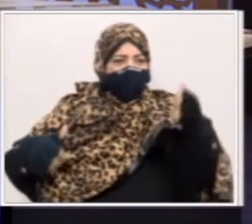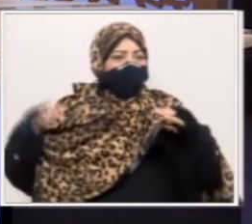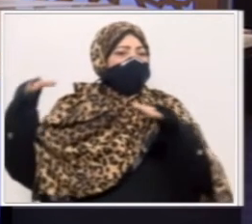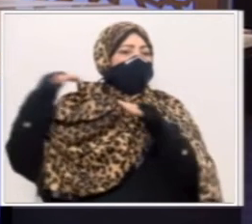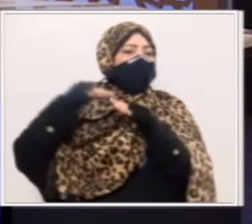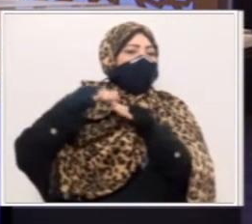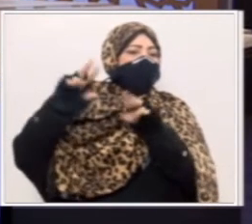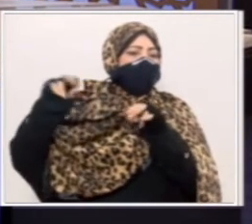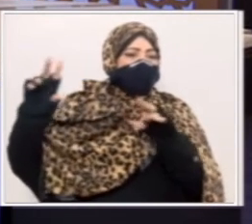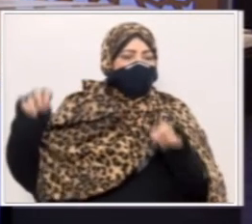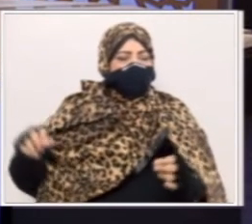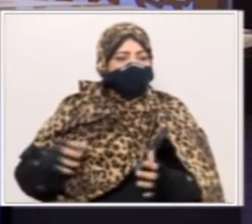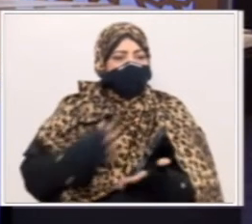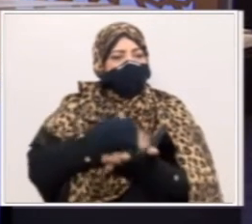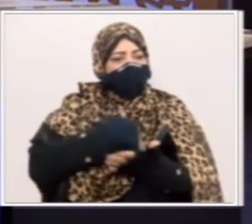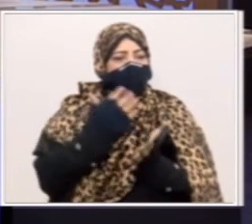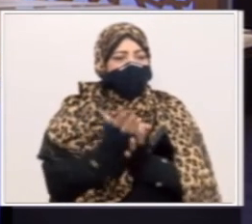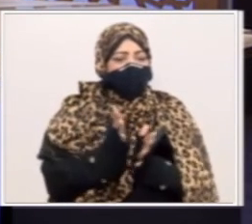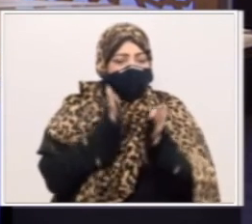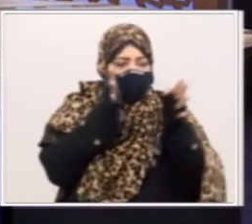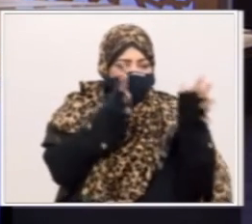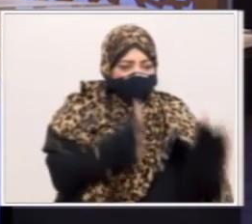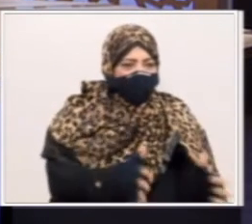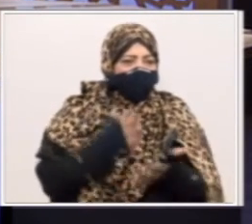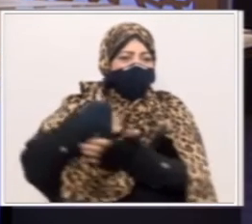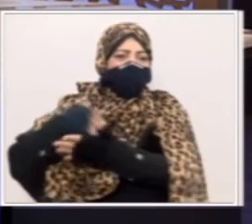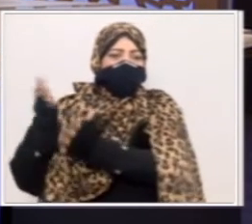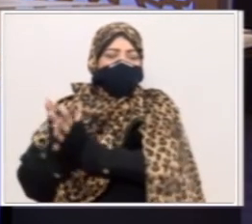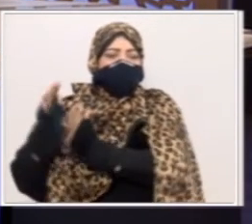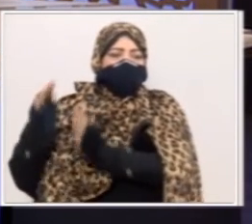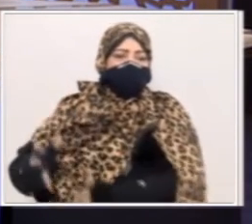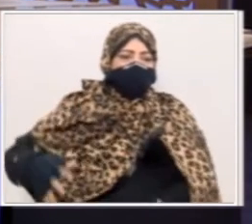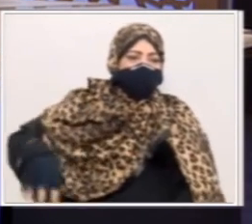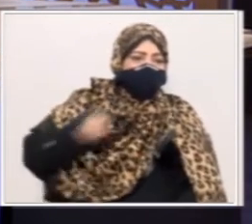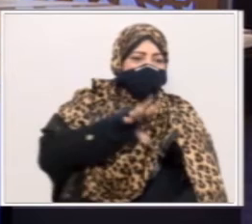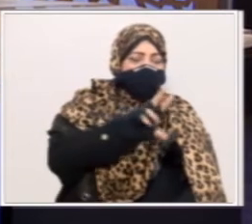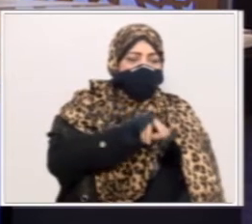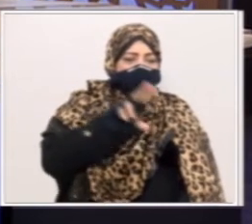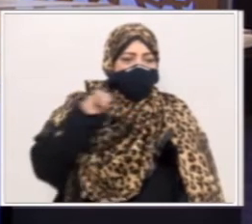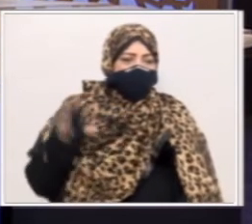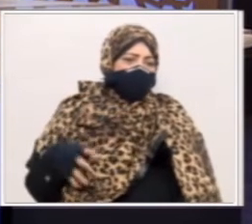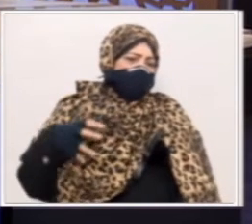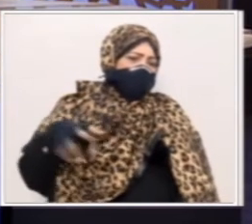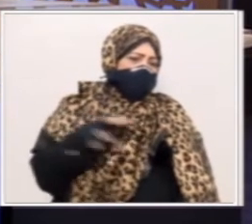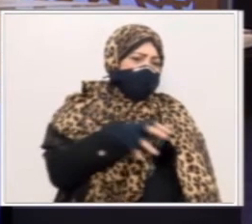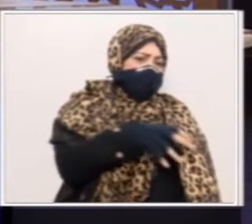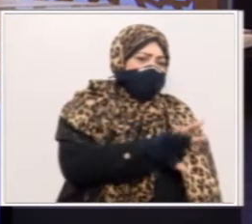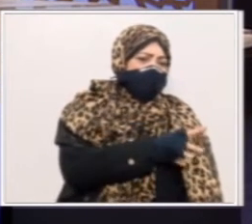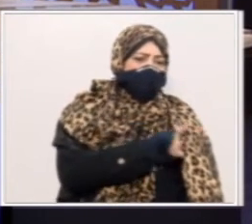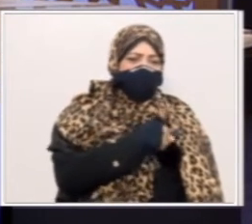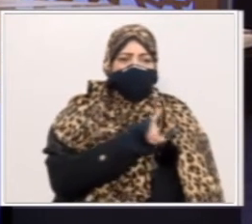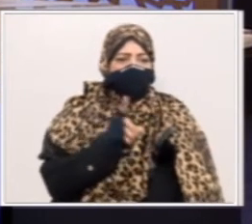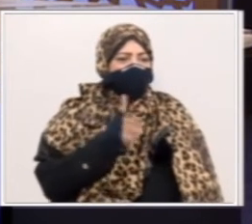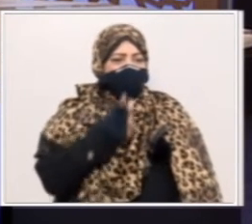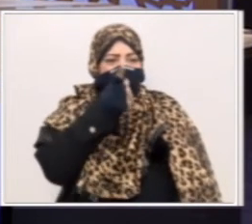أولادك أعطيتهم مثل هذا؟ قال له لا. فقال عليه الصلاة والسلام اشهد عليه غيري، فإني لا